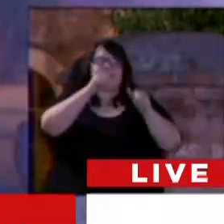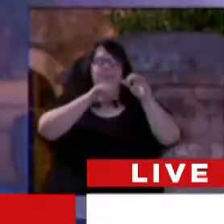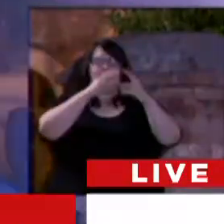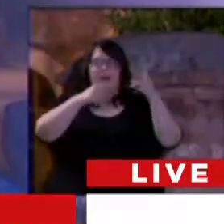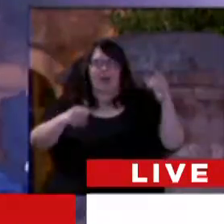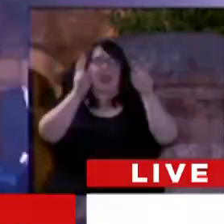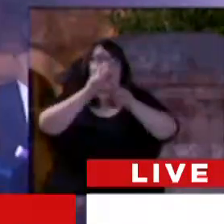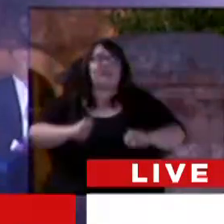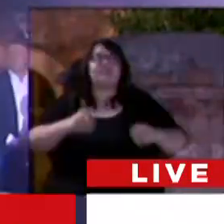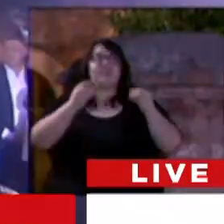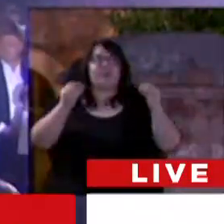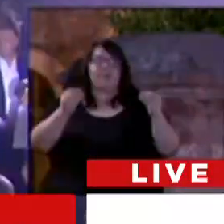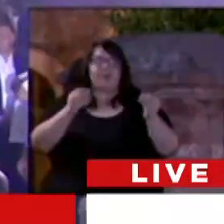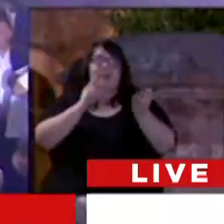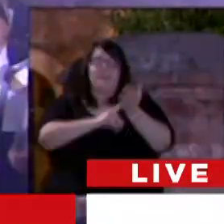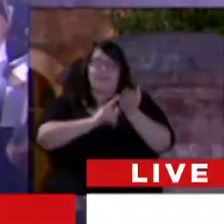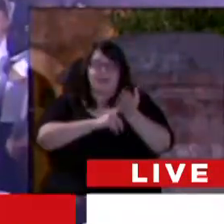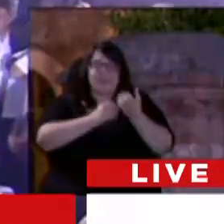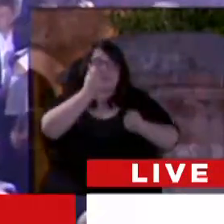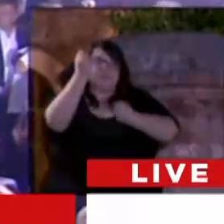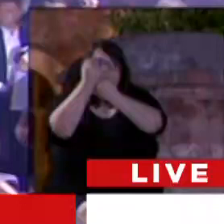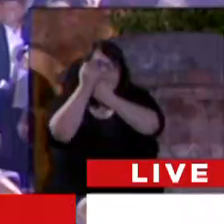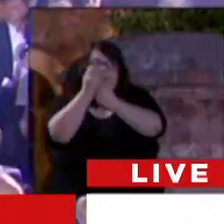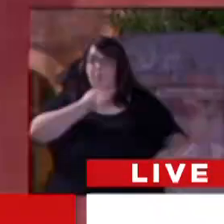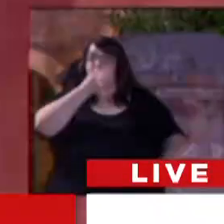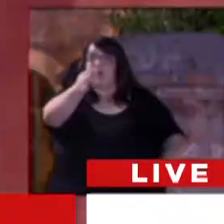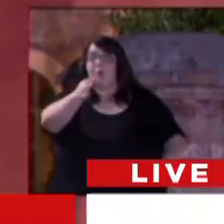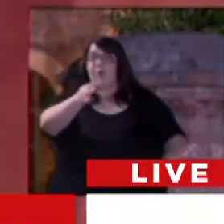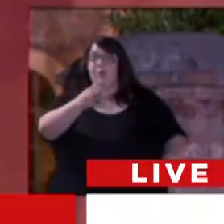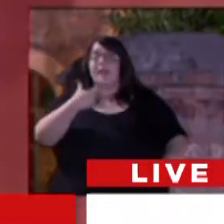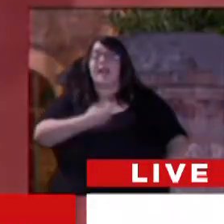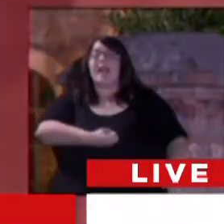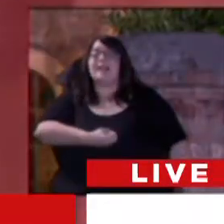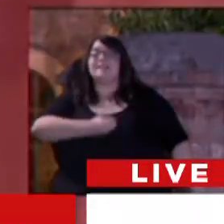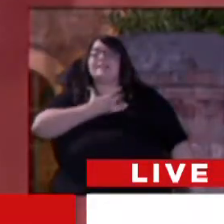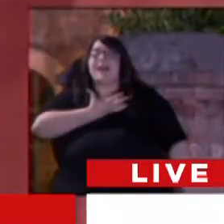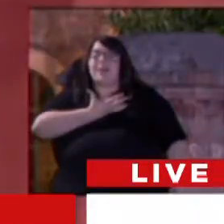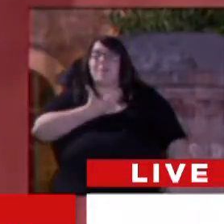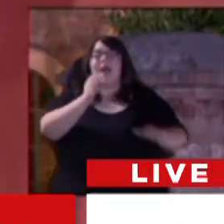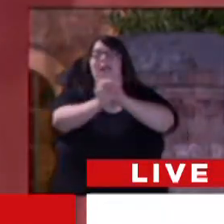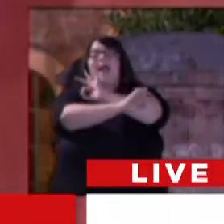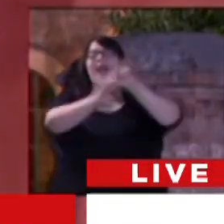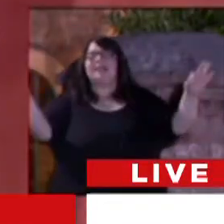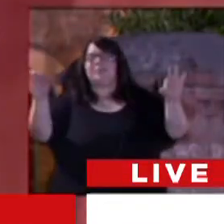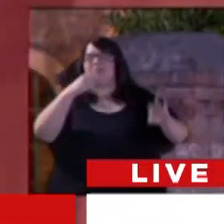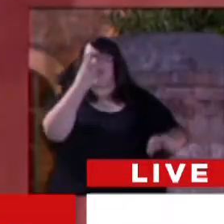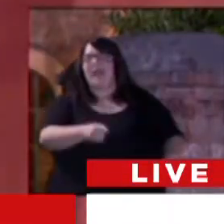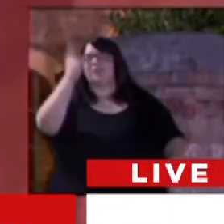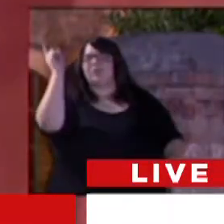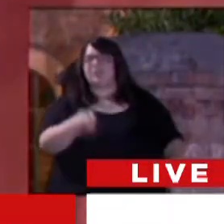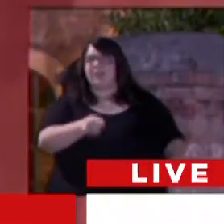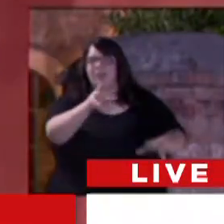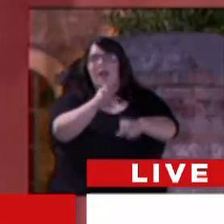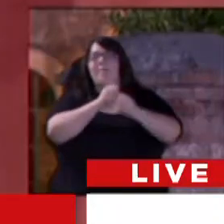ο Κυριάκος Μητσοτάκης κάλεσε από το Βήμα τον κόσμο να τον εμπιστευτεί. Αισθάνομαι απόλυτα έτοιμος να αναλάβω την